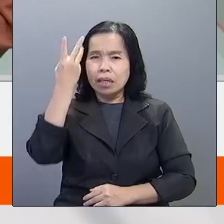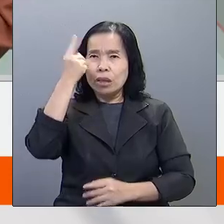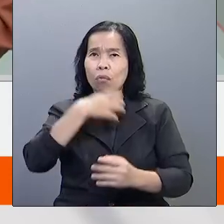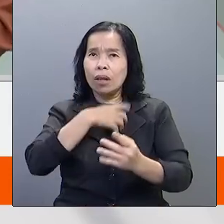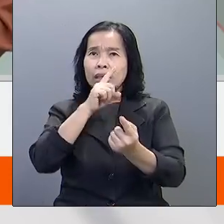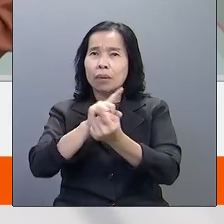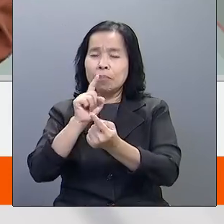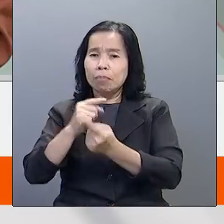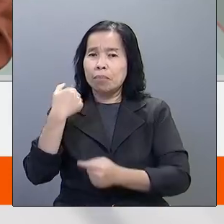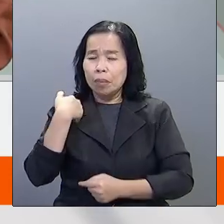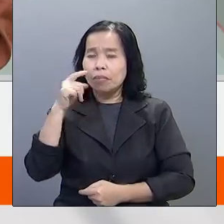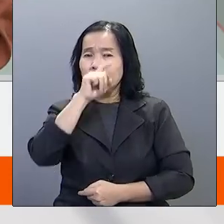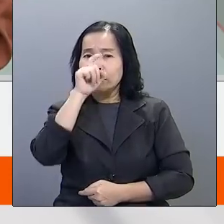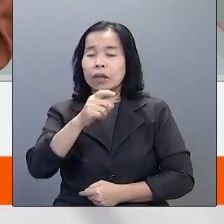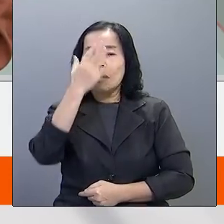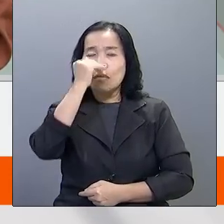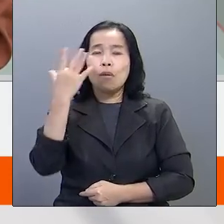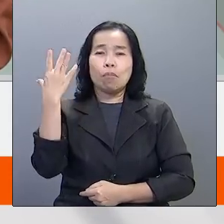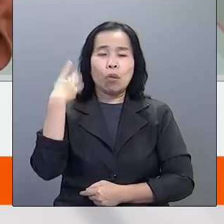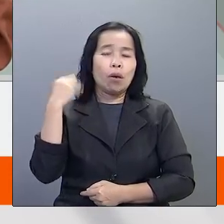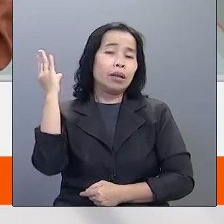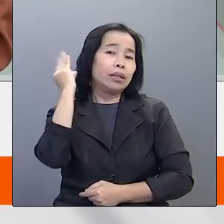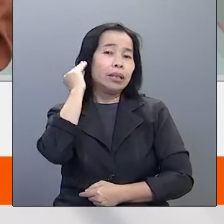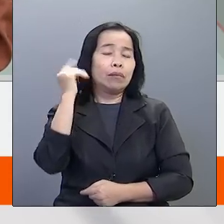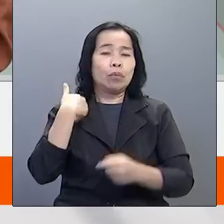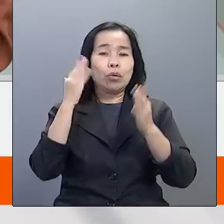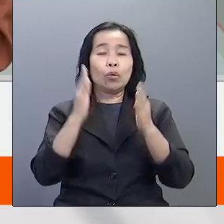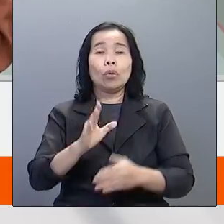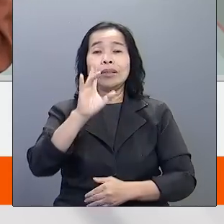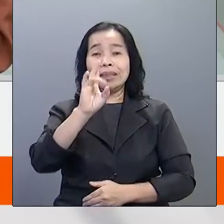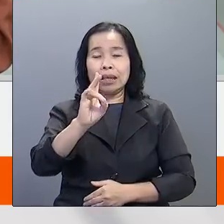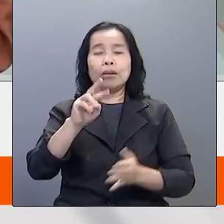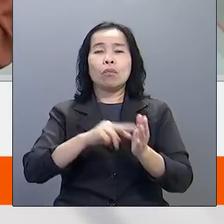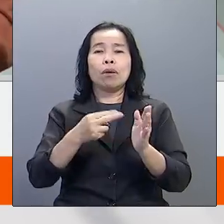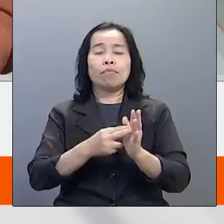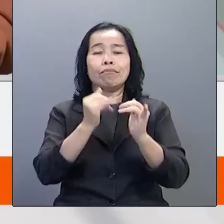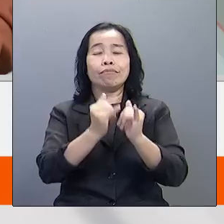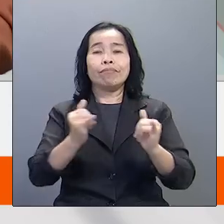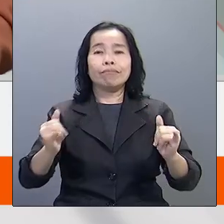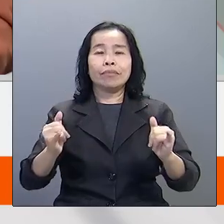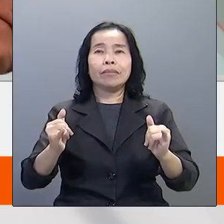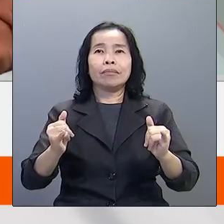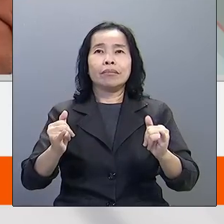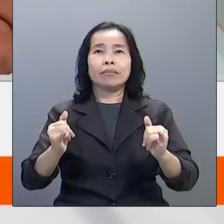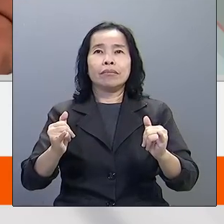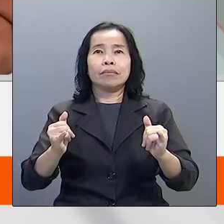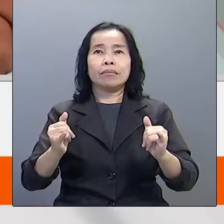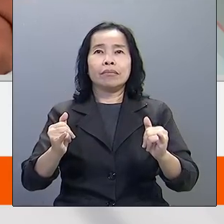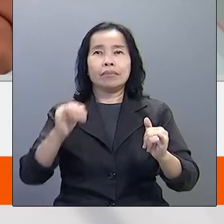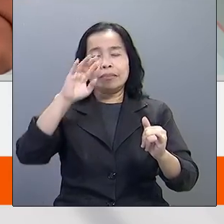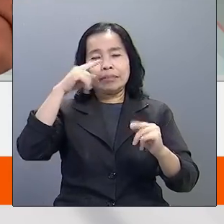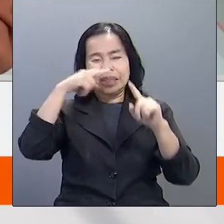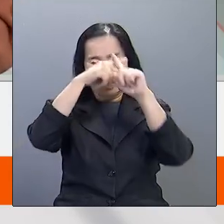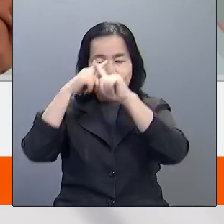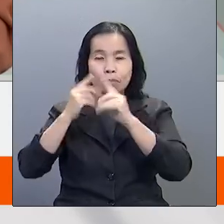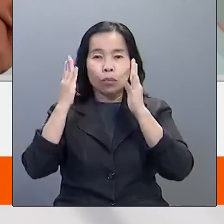ถามตรงๆเนื่องจากว่าเมื่อวานนี้เราทราบว่า7คนที่ค้นพบก็มีผู้ที่มีอาการบาดเจ็บอยู่